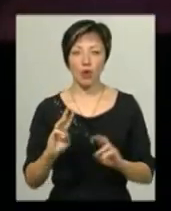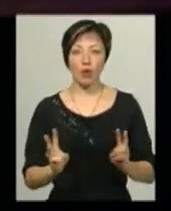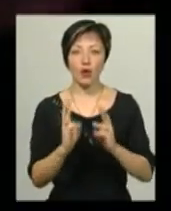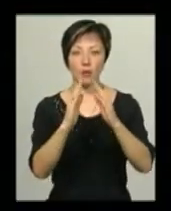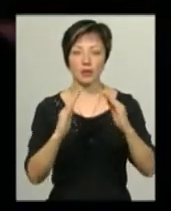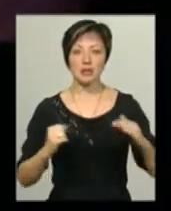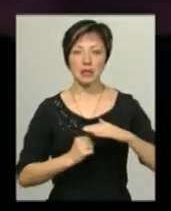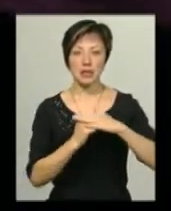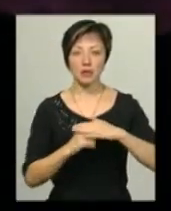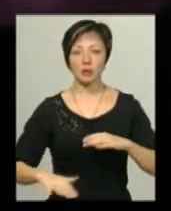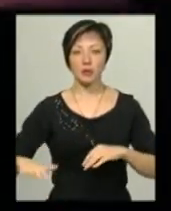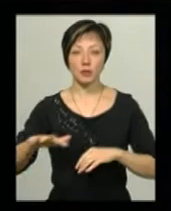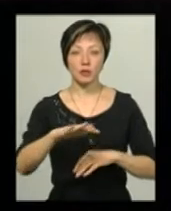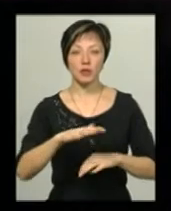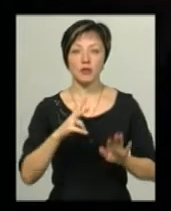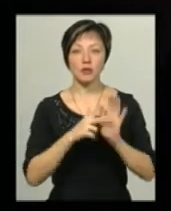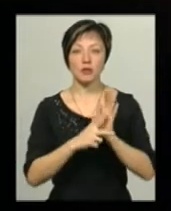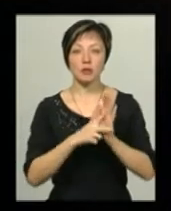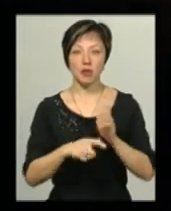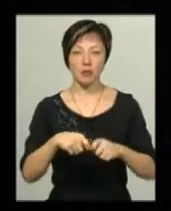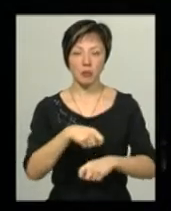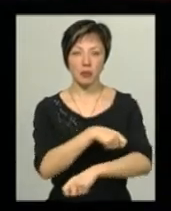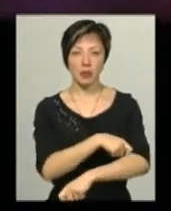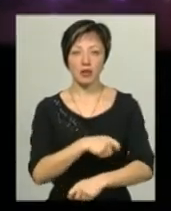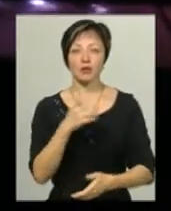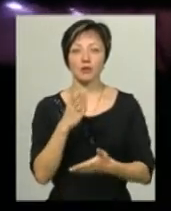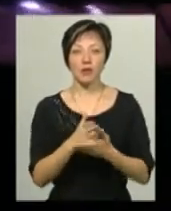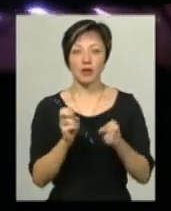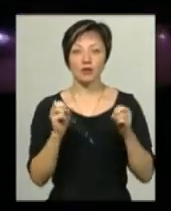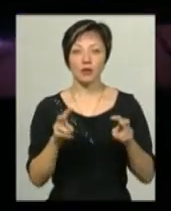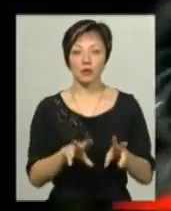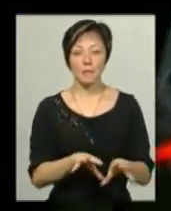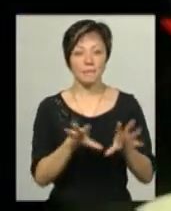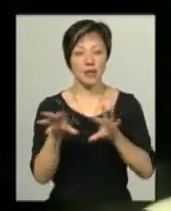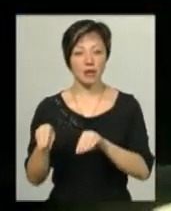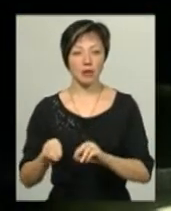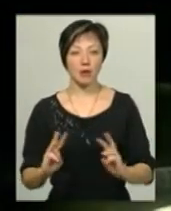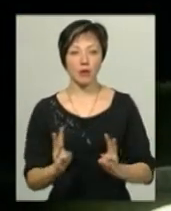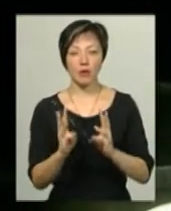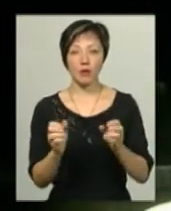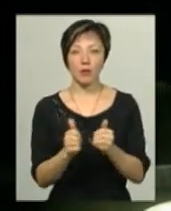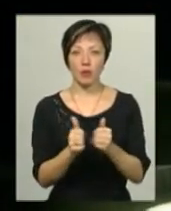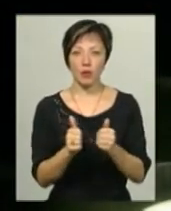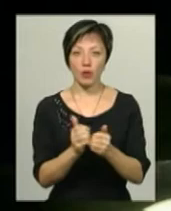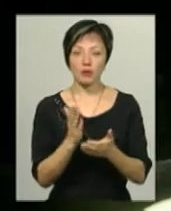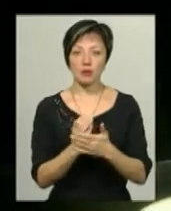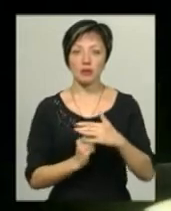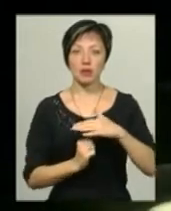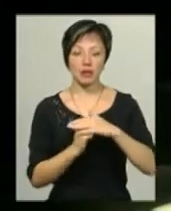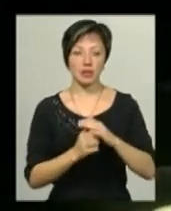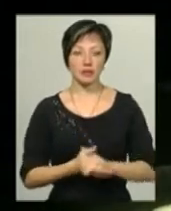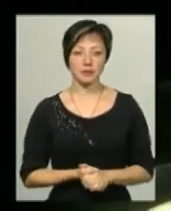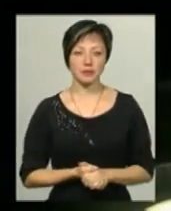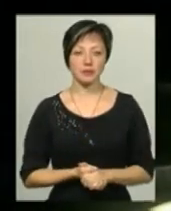покрівля складських приміщень площею 80 квадратних метрів. Існувала загроза перекидання полум'я на поряд розташовані склади, каже Артем